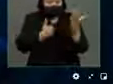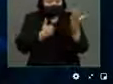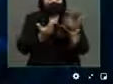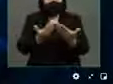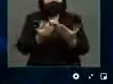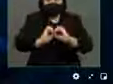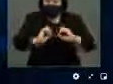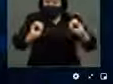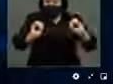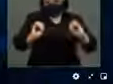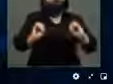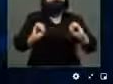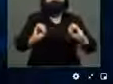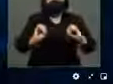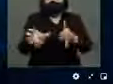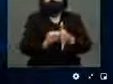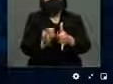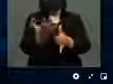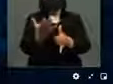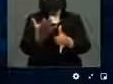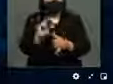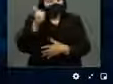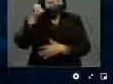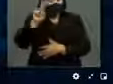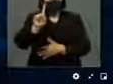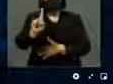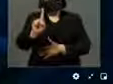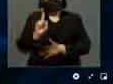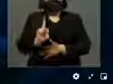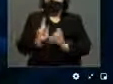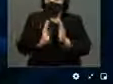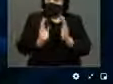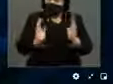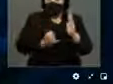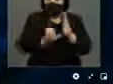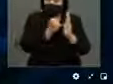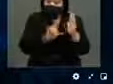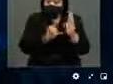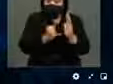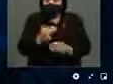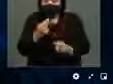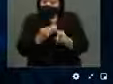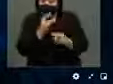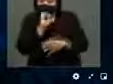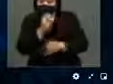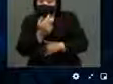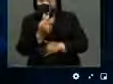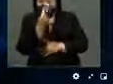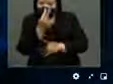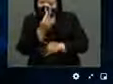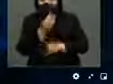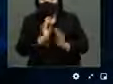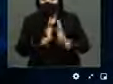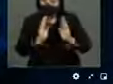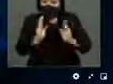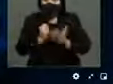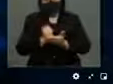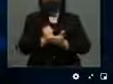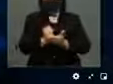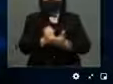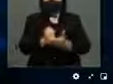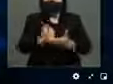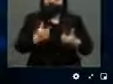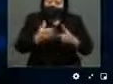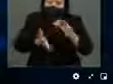อบ24ชั่วโมงเมื่อวานนี้ก็ขอขอบคุณในทุกๆจังหวัดที่ได้ช่วยกันนะครับทำให้เราผ่านพ้นความยากลำบ